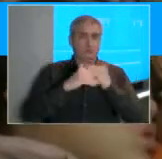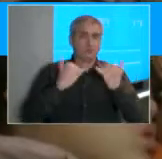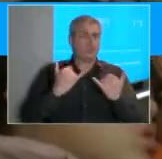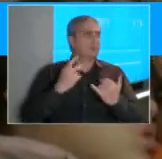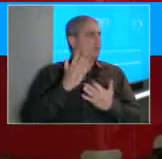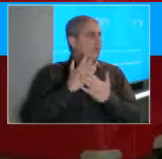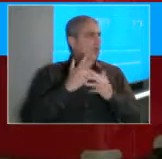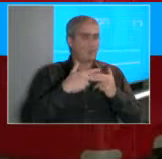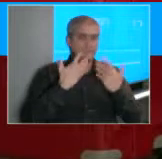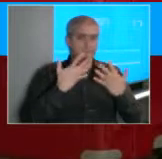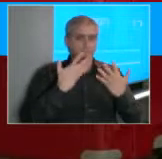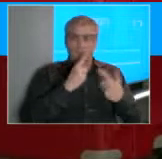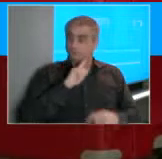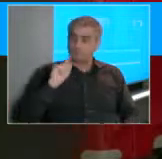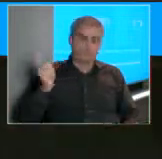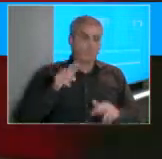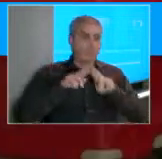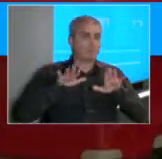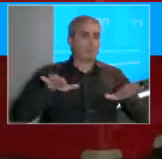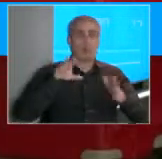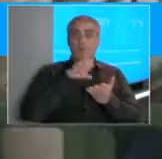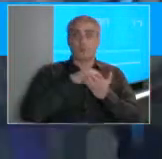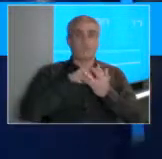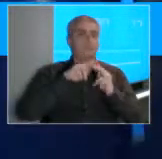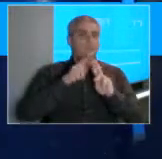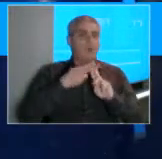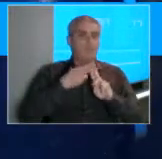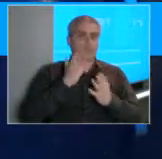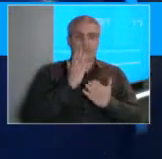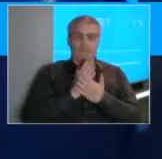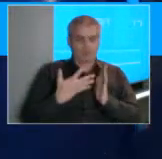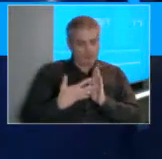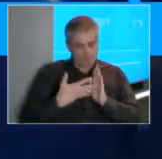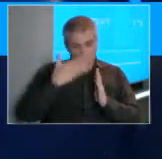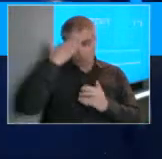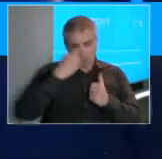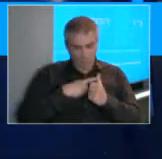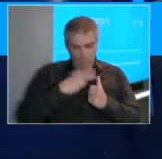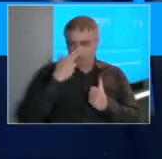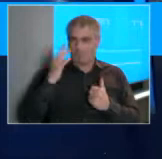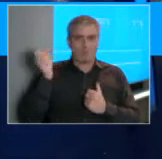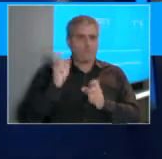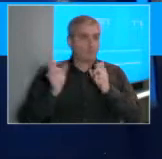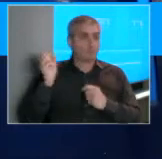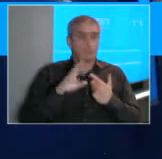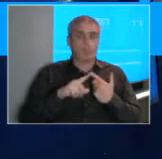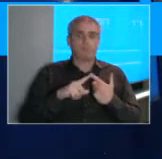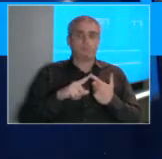אבל במשך קרוב 10 ימים, בכל נמלי התעופה המרכזיים בעולם, כבר בדקו חום וכבר ראו מאיפה אנשים